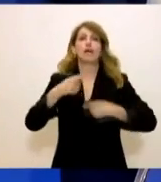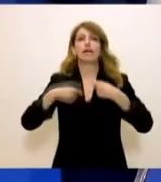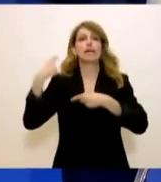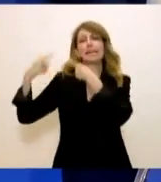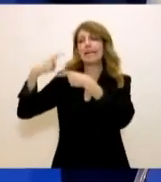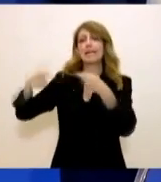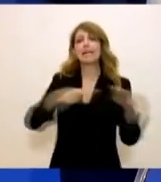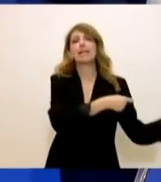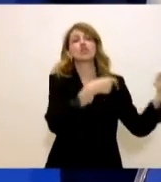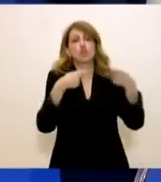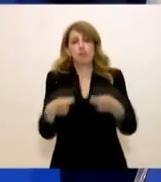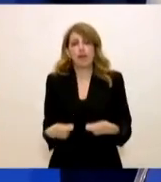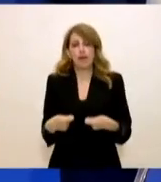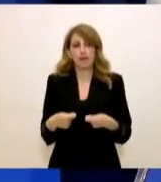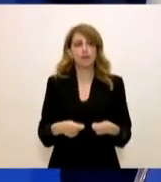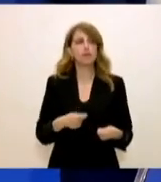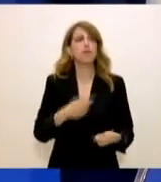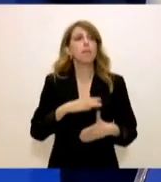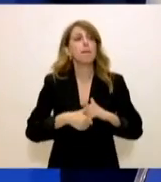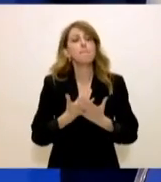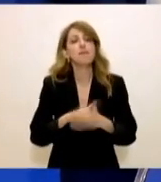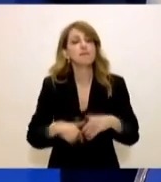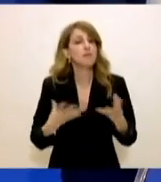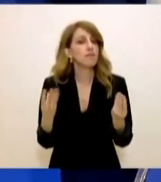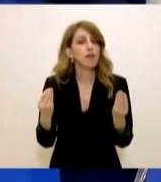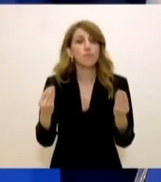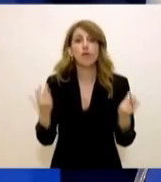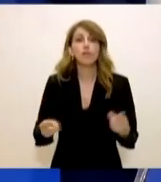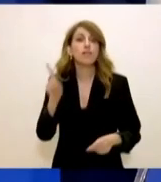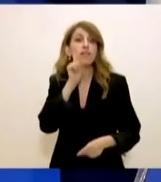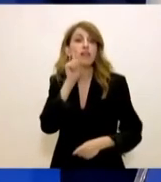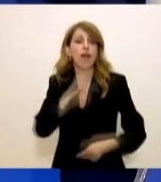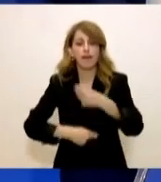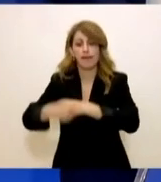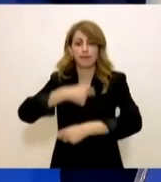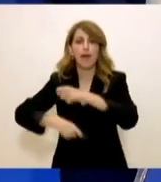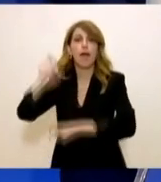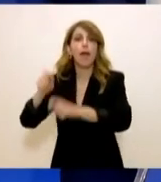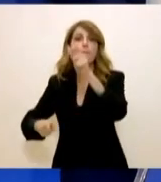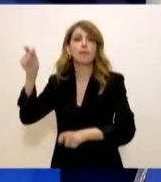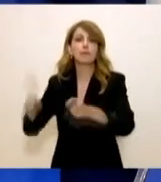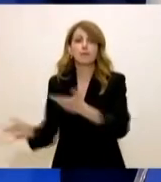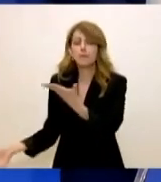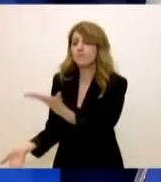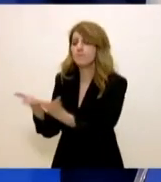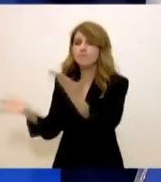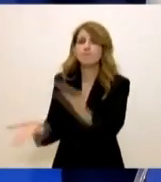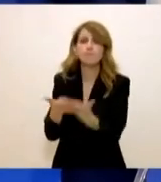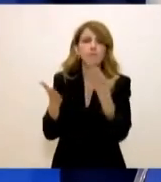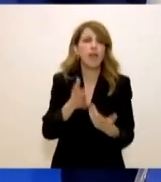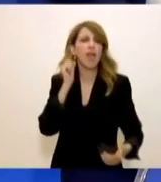μας ενδιαφέρει πάρα πολύ η γυναικεία επιχειρηματικότητα την οποία τη βοηθάμε με εκδηλώσεις και με πάρα πολλά πανευρωπαϊκά προγράμματα τα οποία